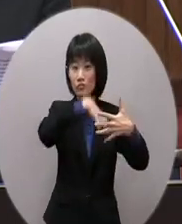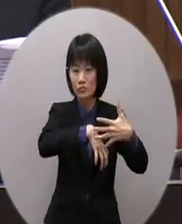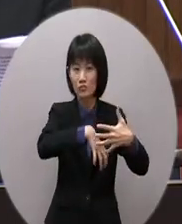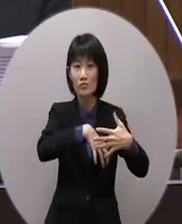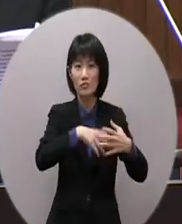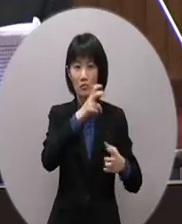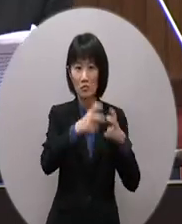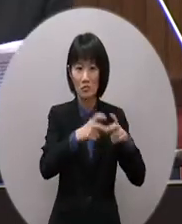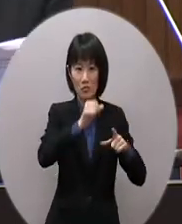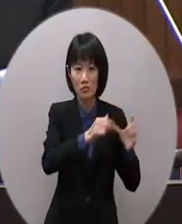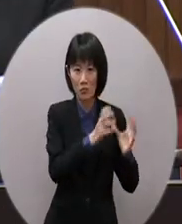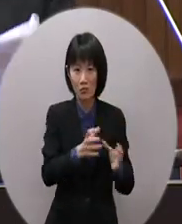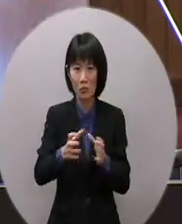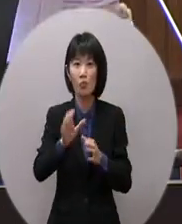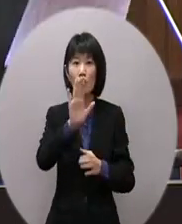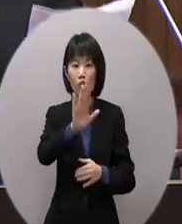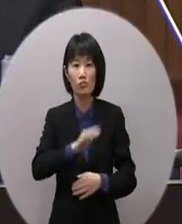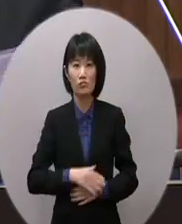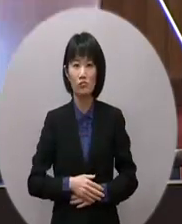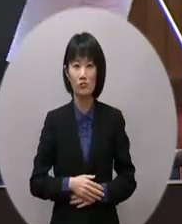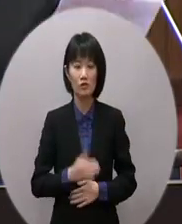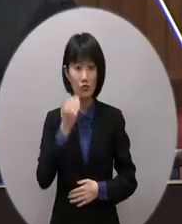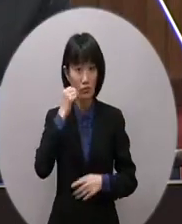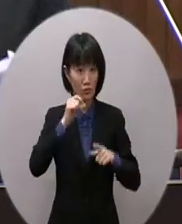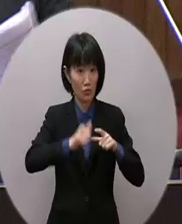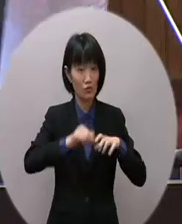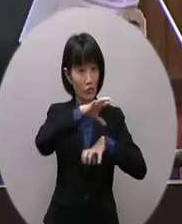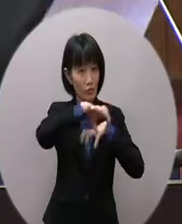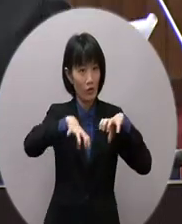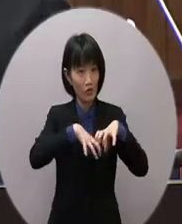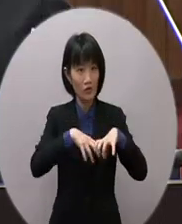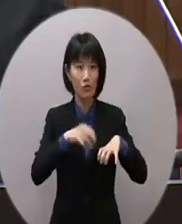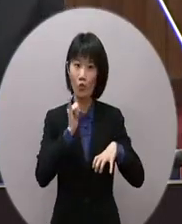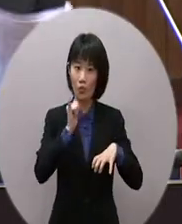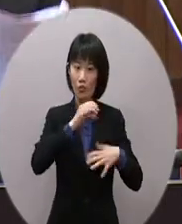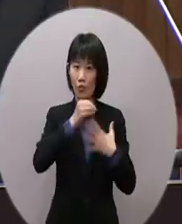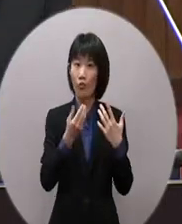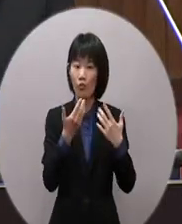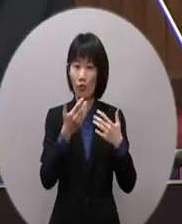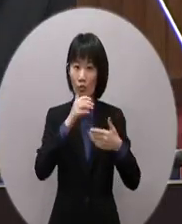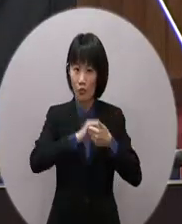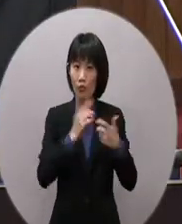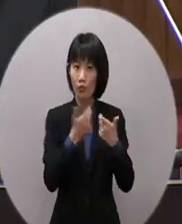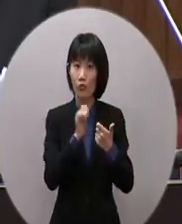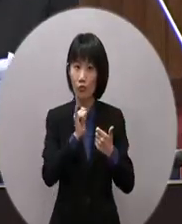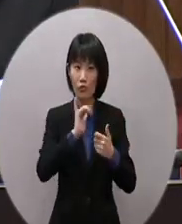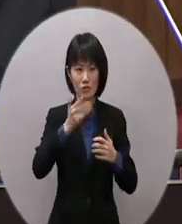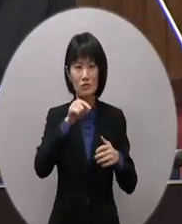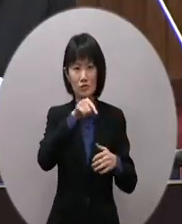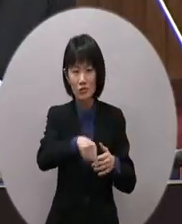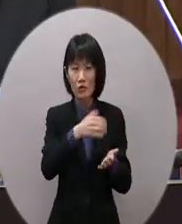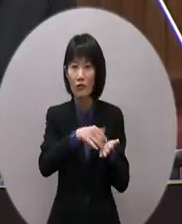是其实就算他的公司环境什么都符合规定，可是只要是工业区的